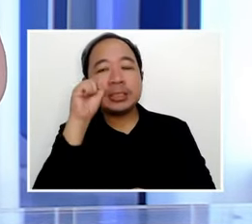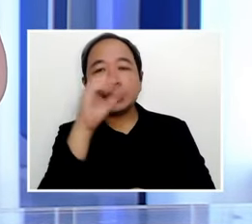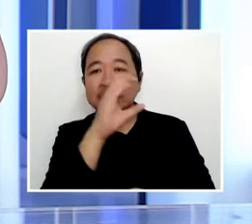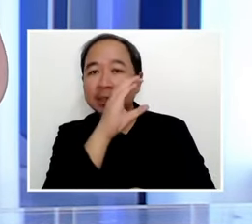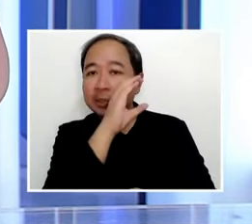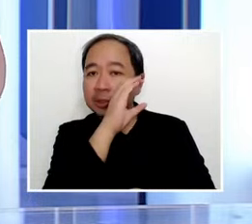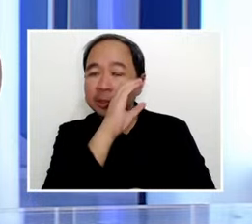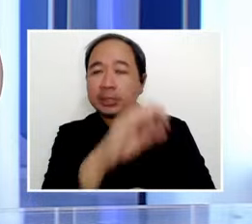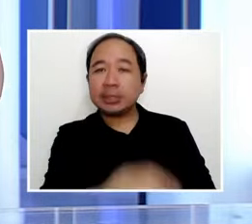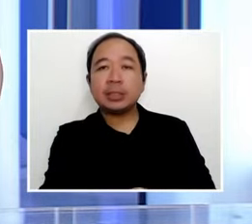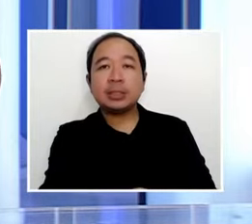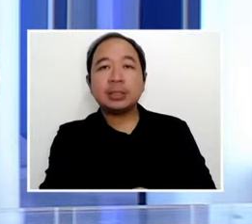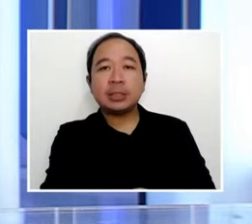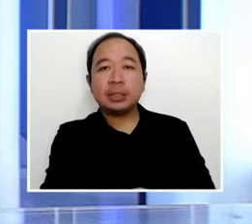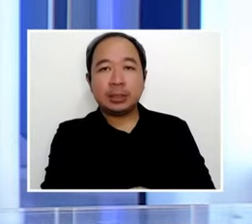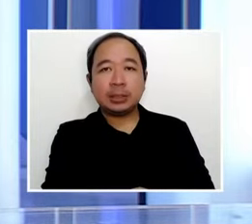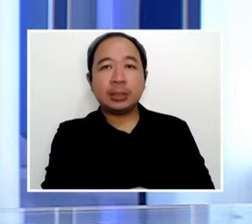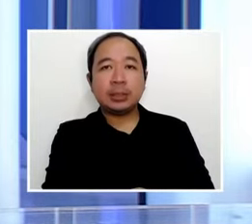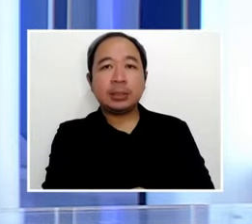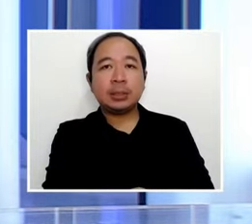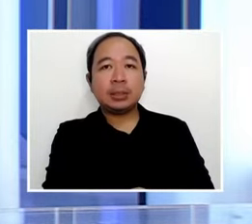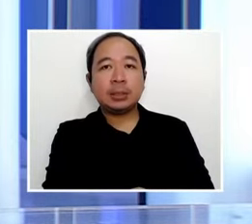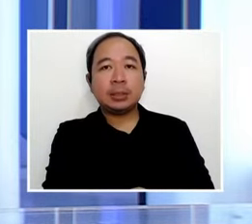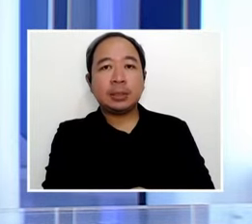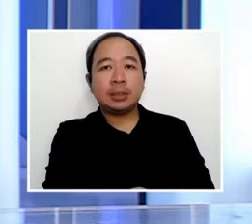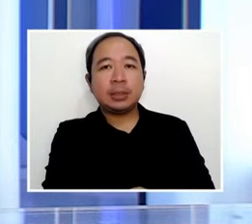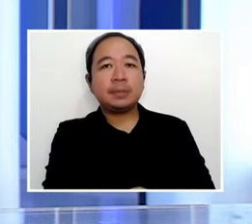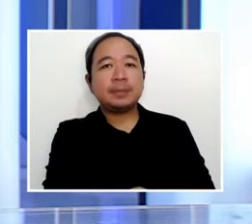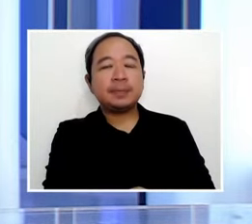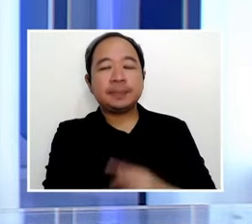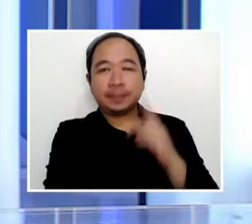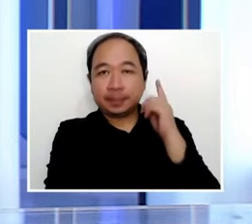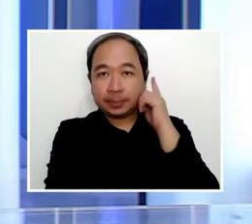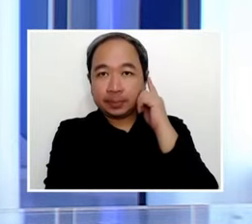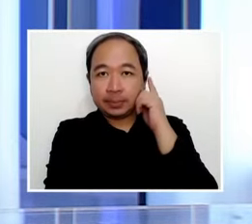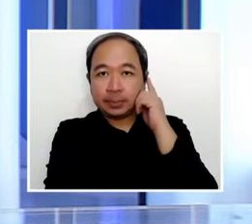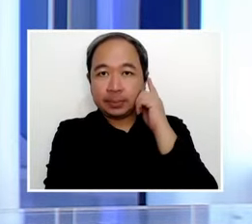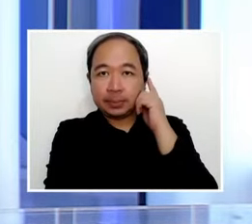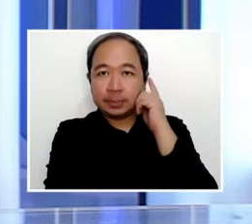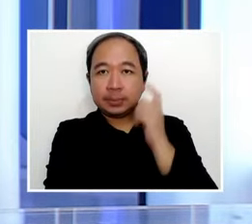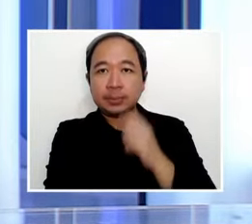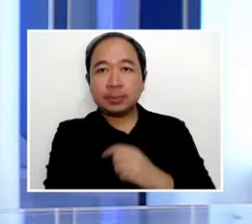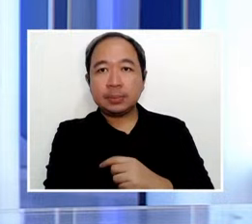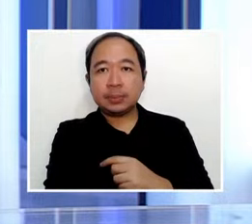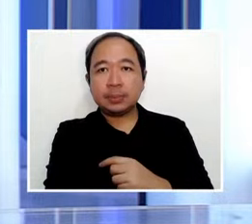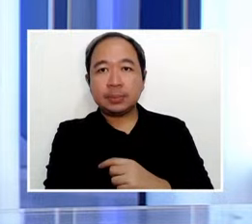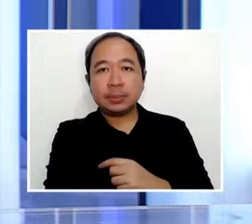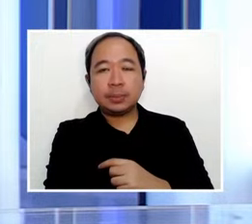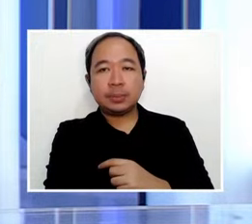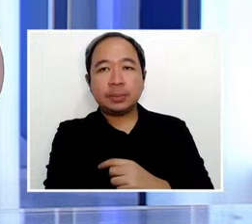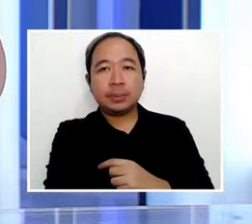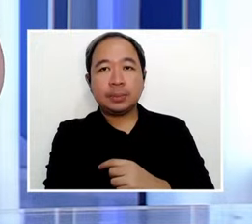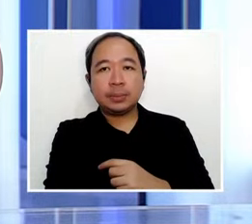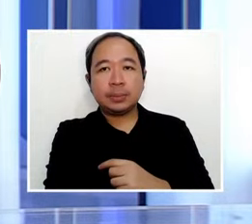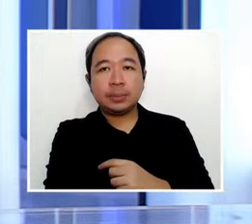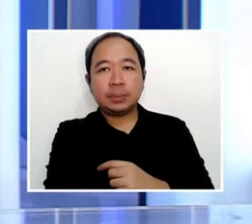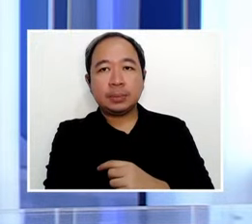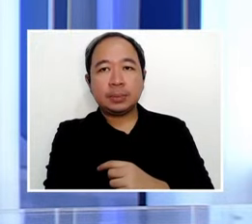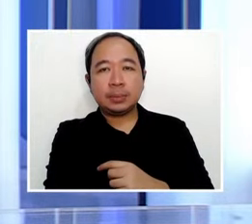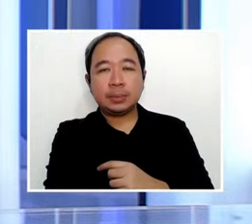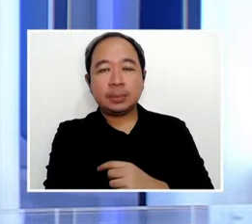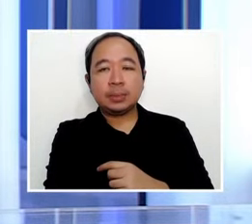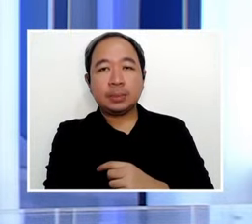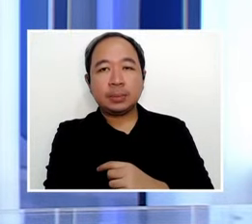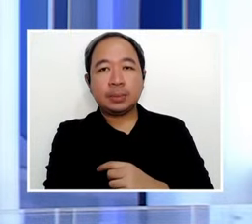Mekawayan, Bulacan. May paalala naman ang pamunuan ng Meralco para masigurong hindi mabibiktima ng